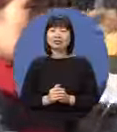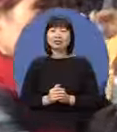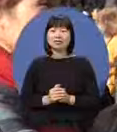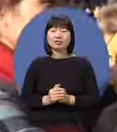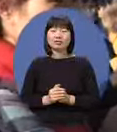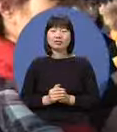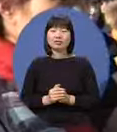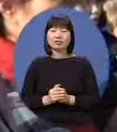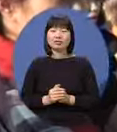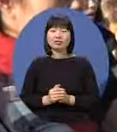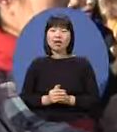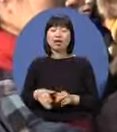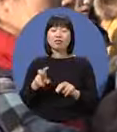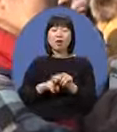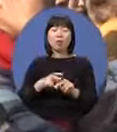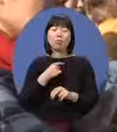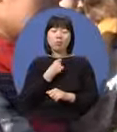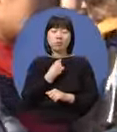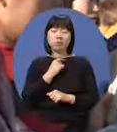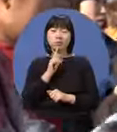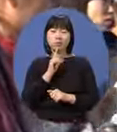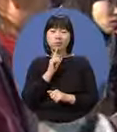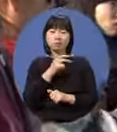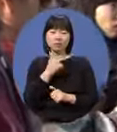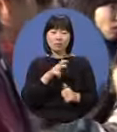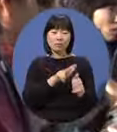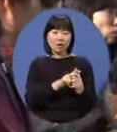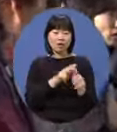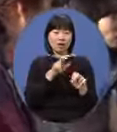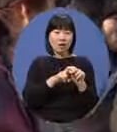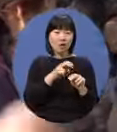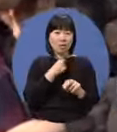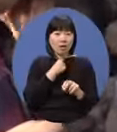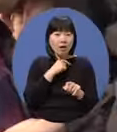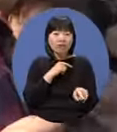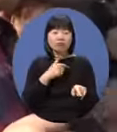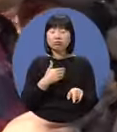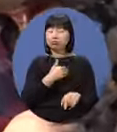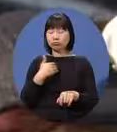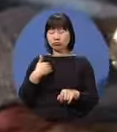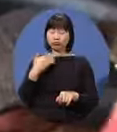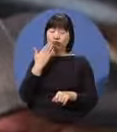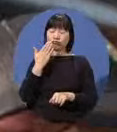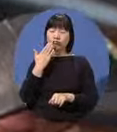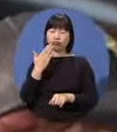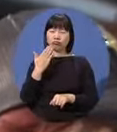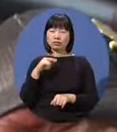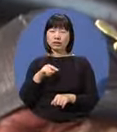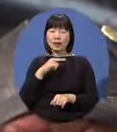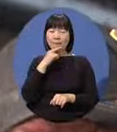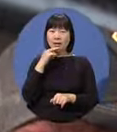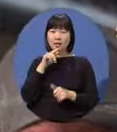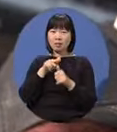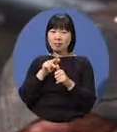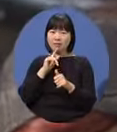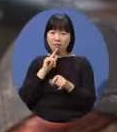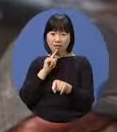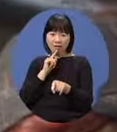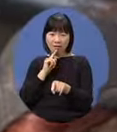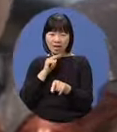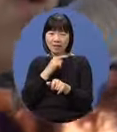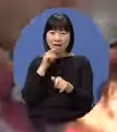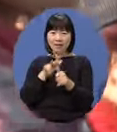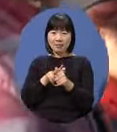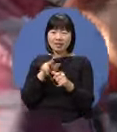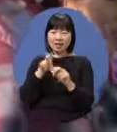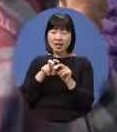나 타고 싶다. 야, 타고 싶어? 이렇게 큰 말도? 아, 탈 수 있어. 빨간 말이야. 아, 현서 얼굴 빨간 말